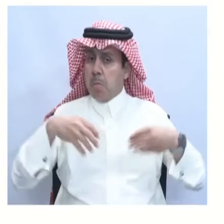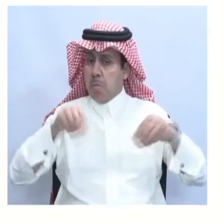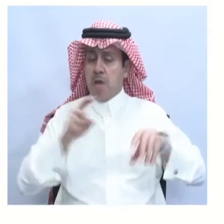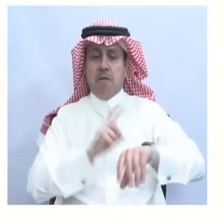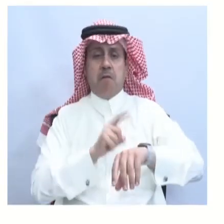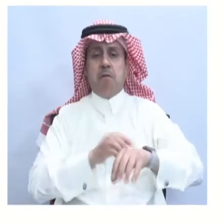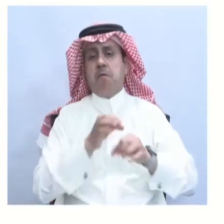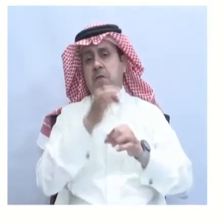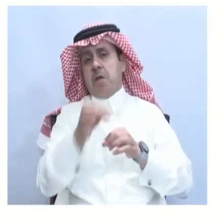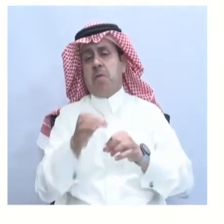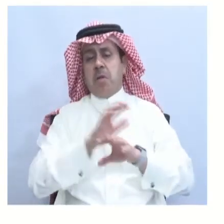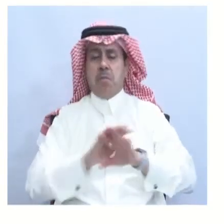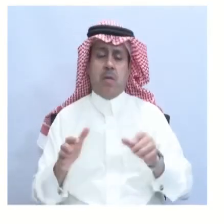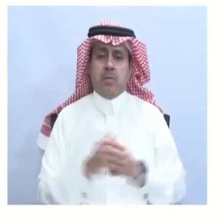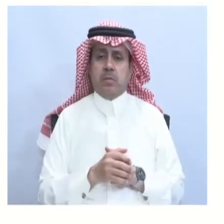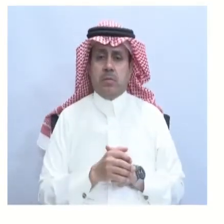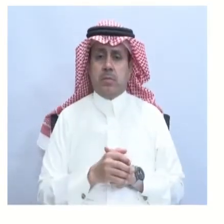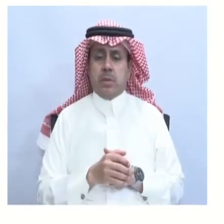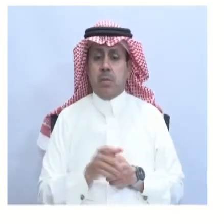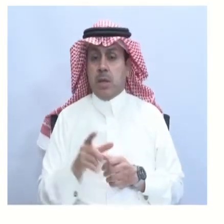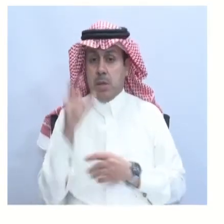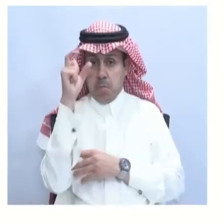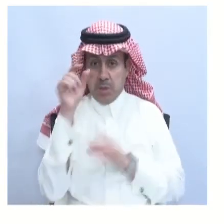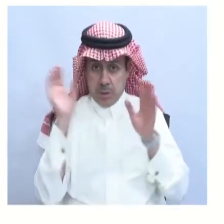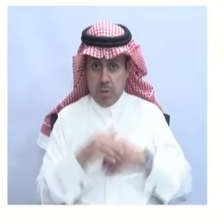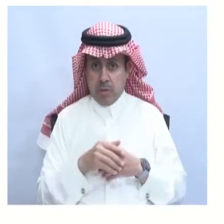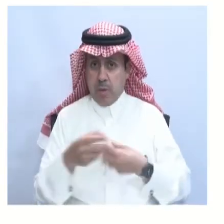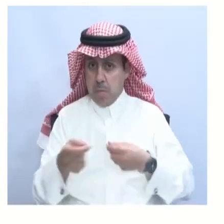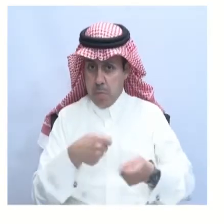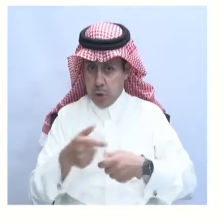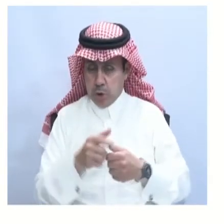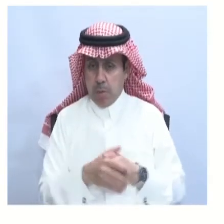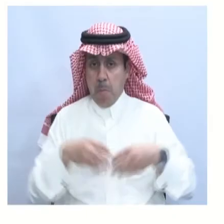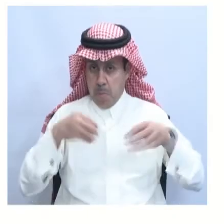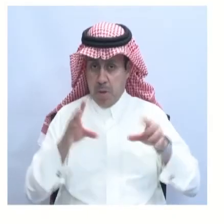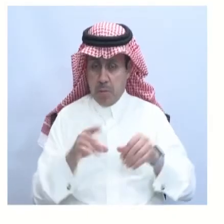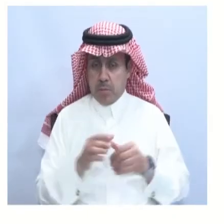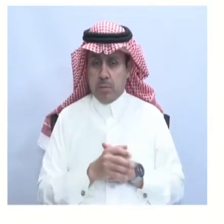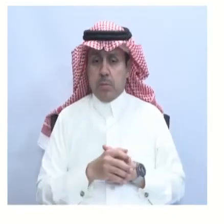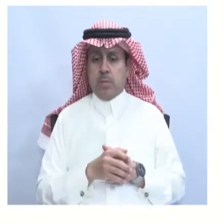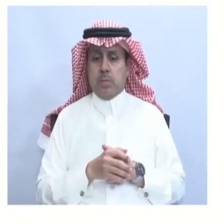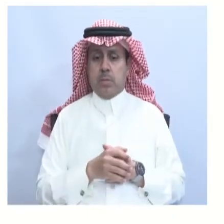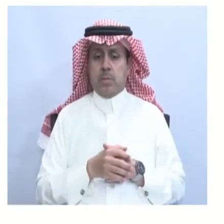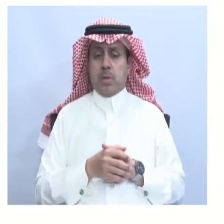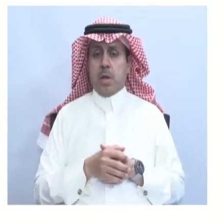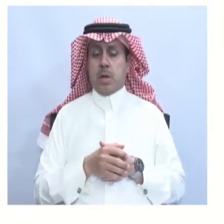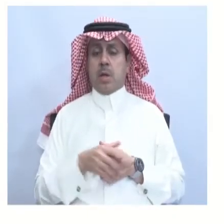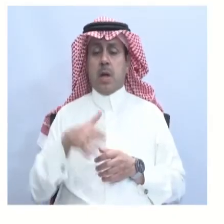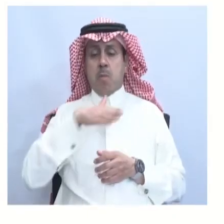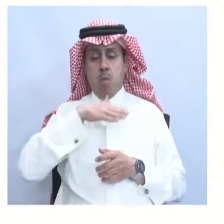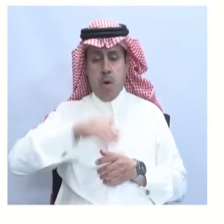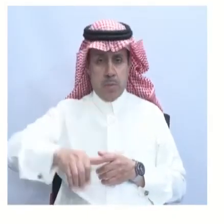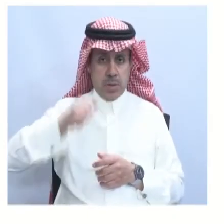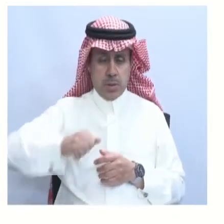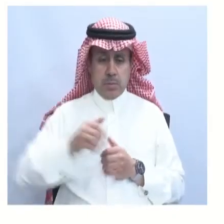اي مكان ما عدا المساجد لماذا لما روى عبد الله بن عمرو بن العاص رضي الله عنهما ان النبي صلى الله